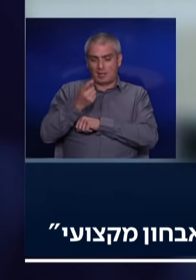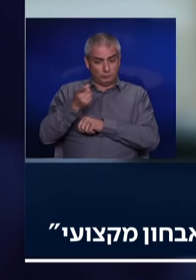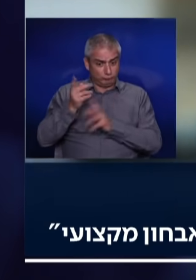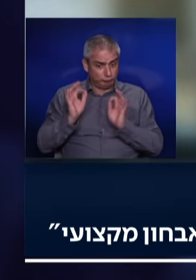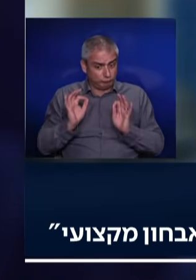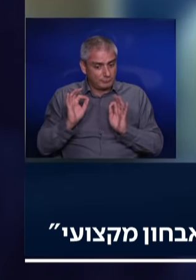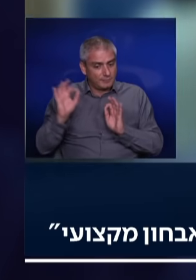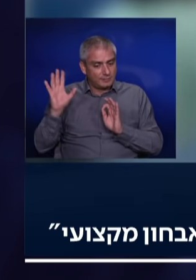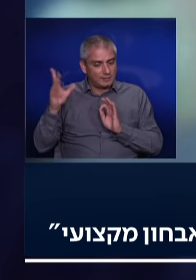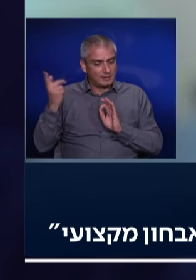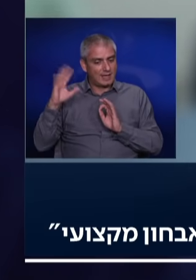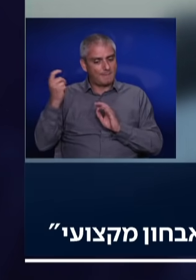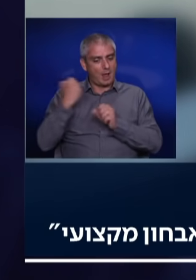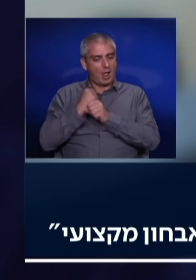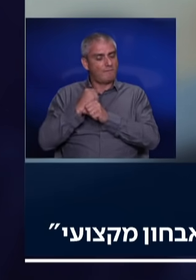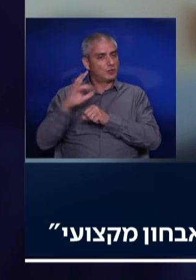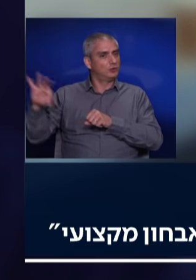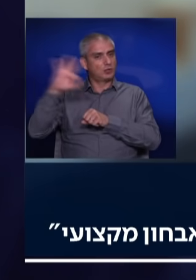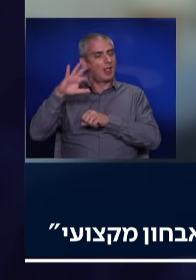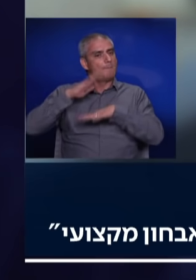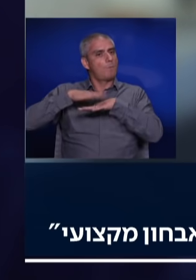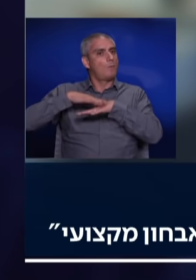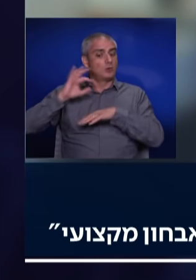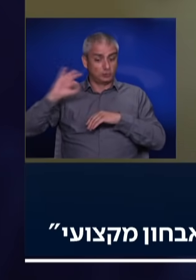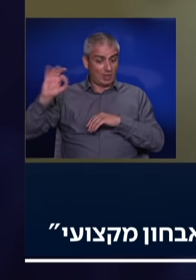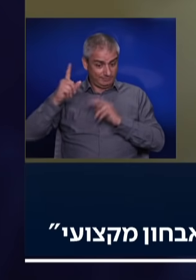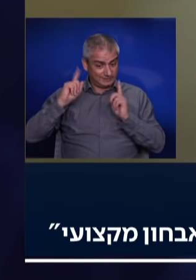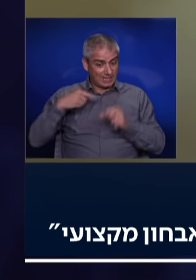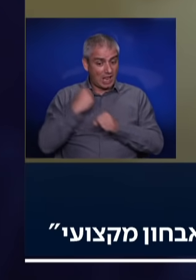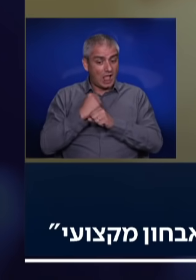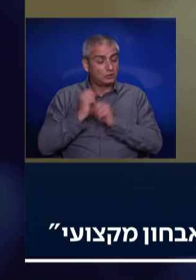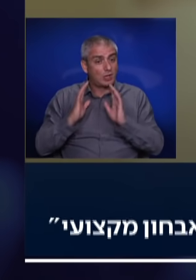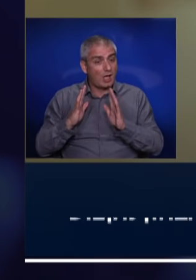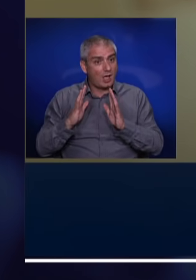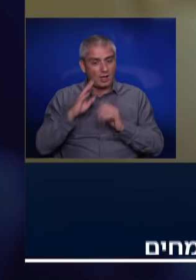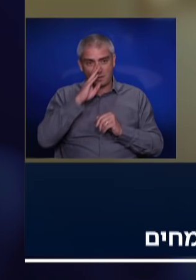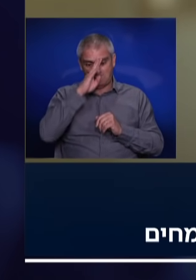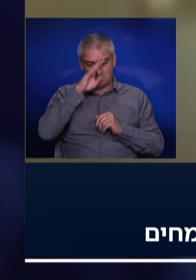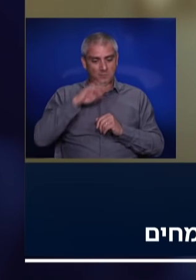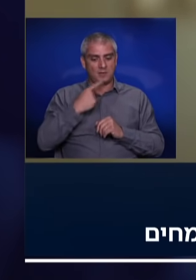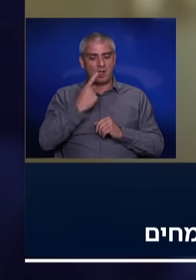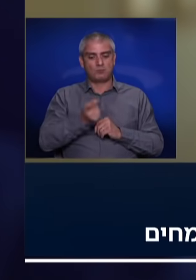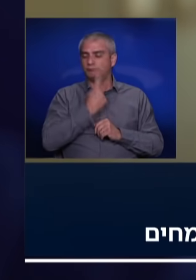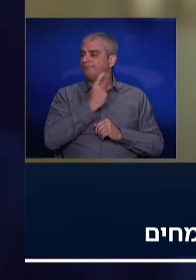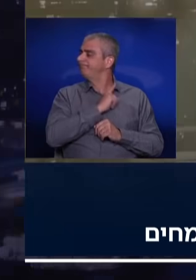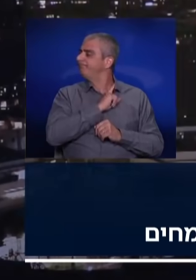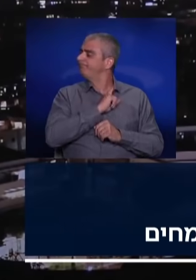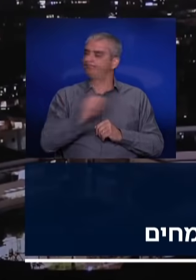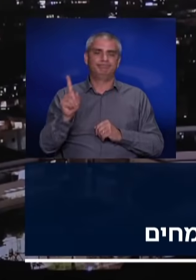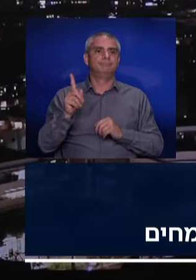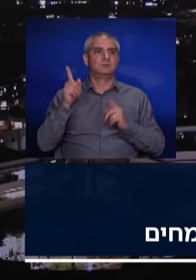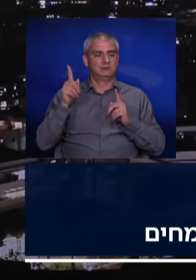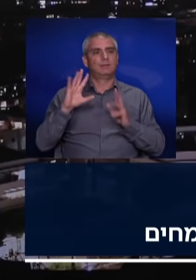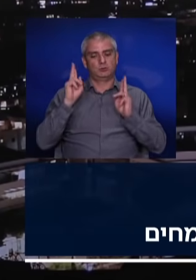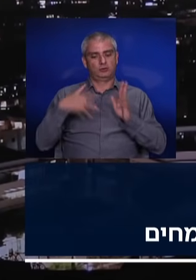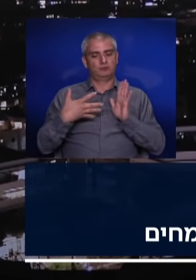לפי העבודה שלכם, לפי המומחיות שלכם, זה צריך לעשות ככה. אמרו להם חד משמעית לא, זה מה שאפשר את